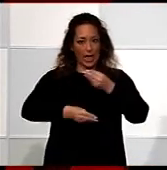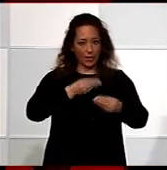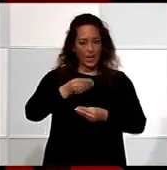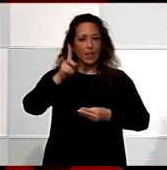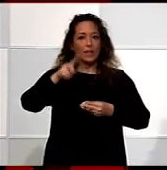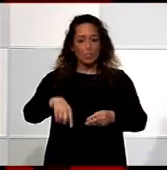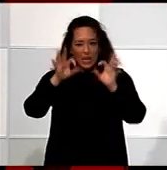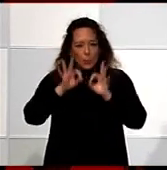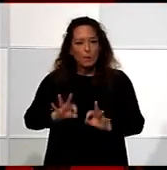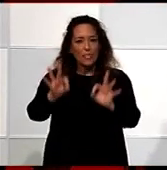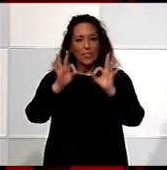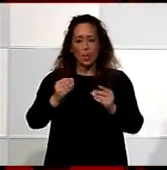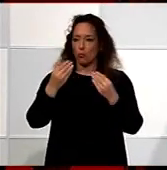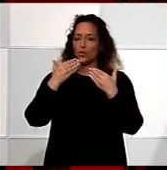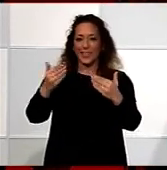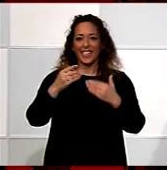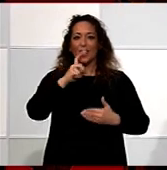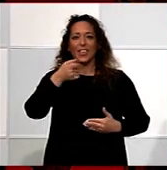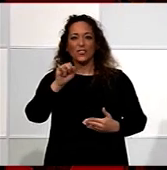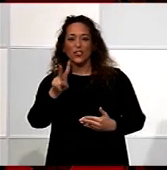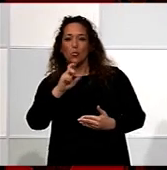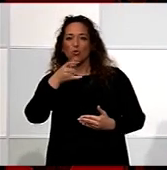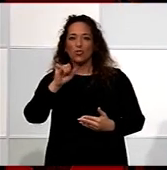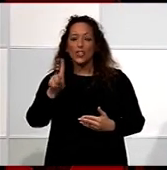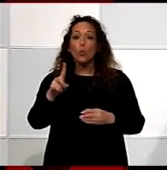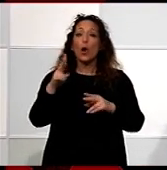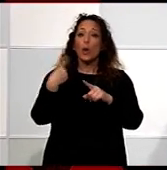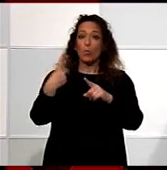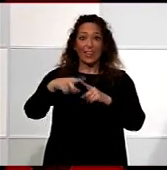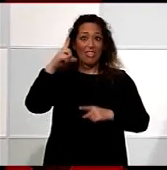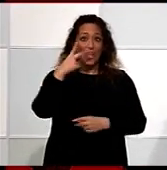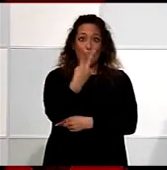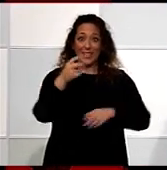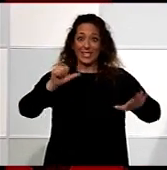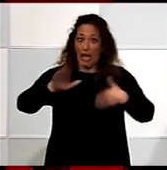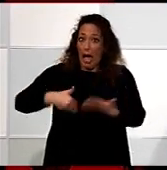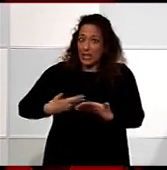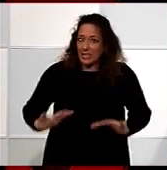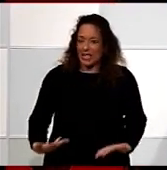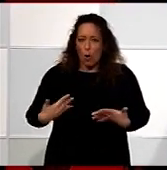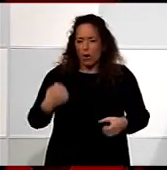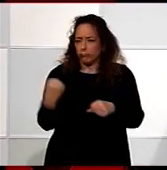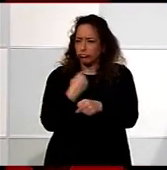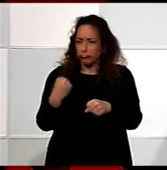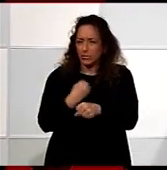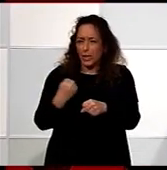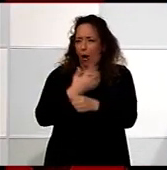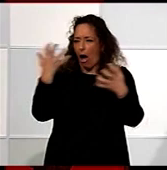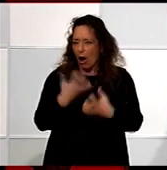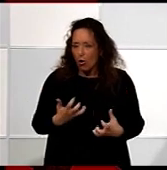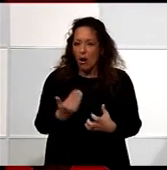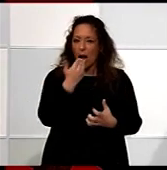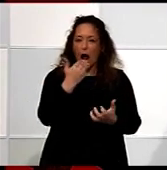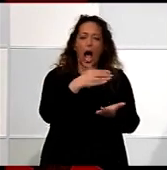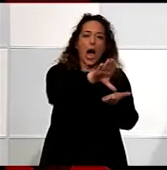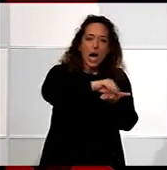vostre emissari, el Patge Xiu-Xiu, que des del dia de Sant Esteve s'ha fet un fart de recollir cartes i de donar consells a molts nens i nenes.